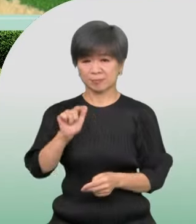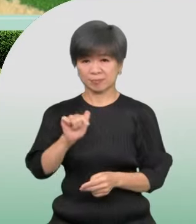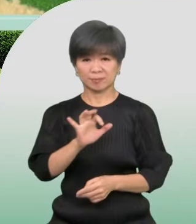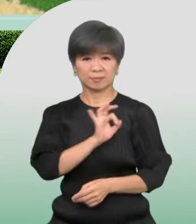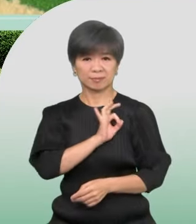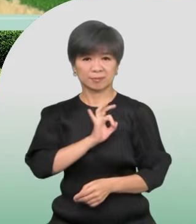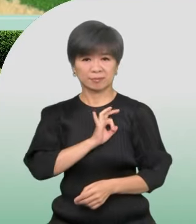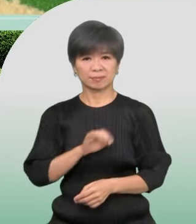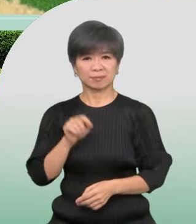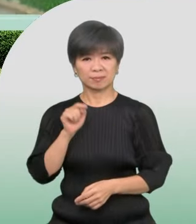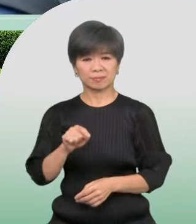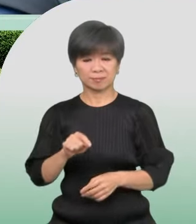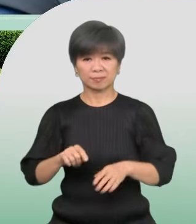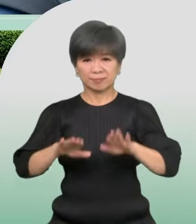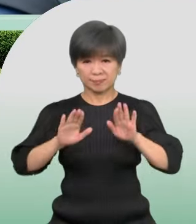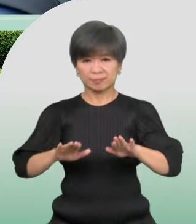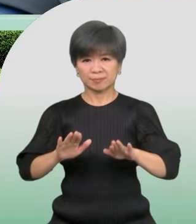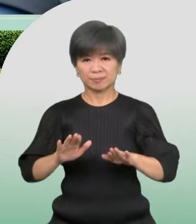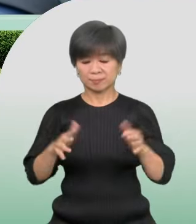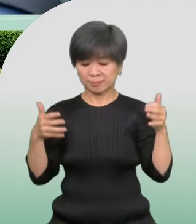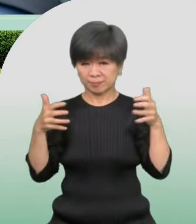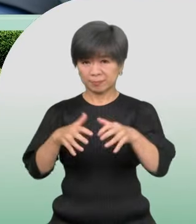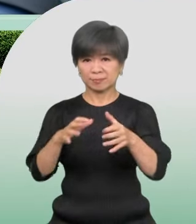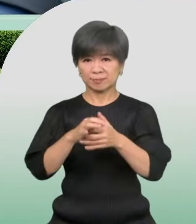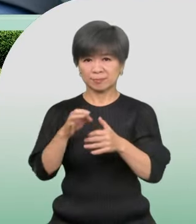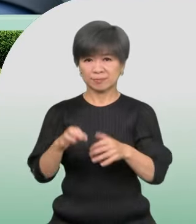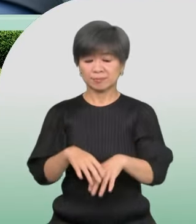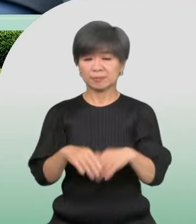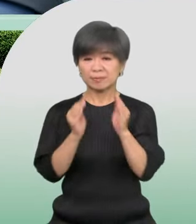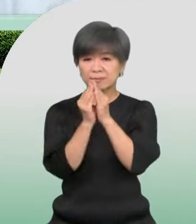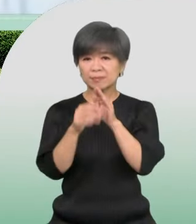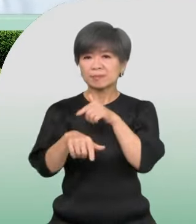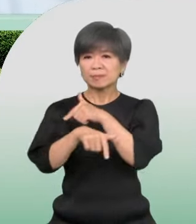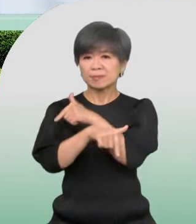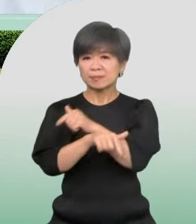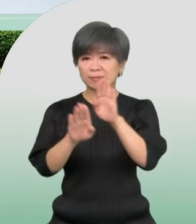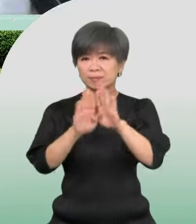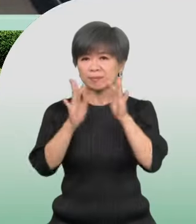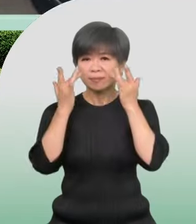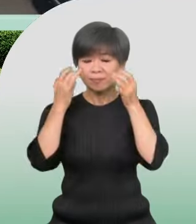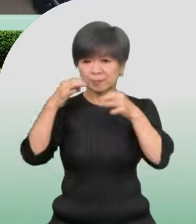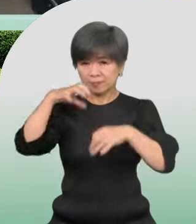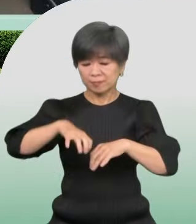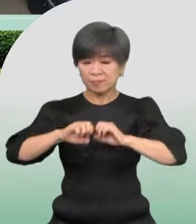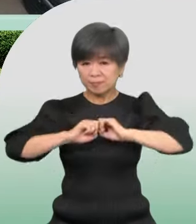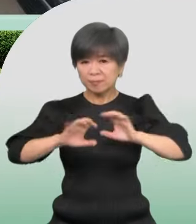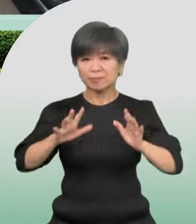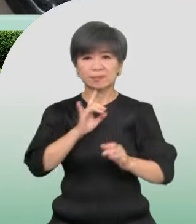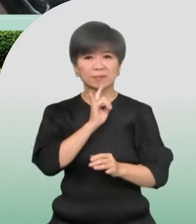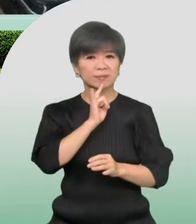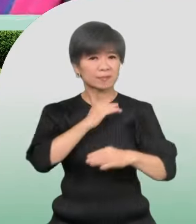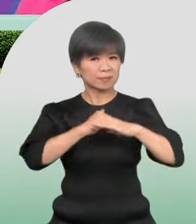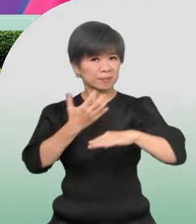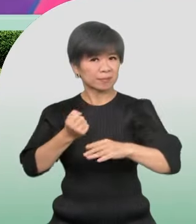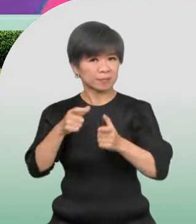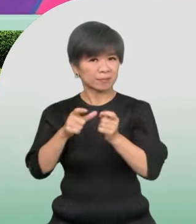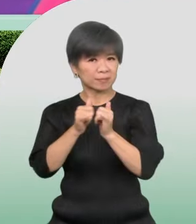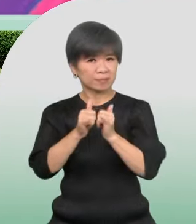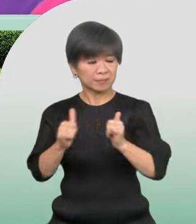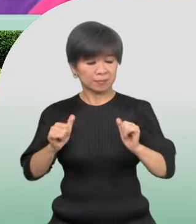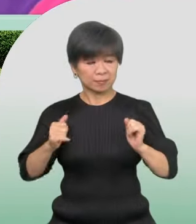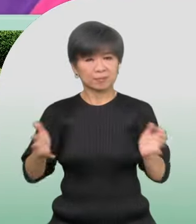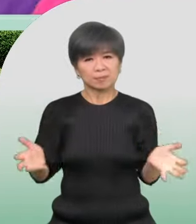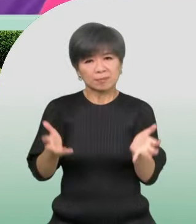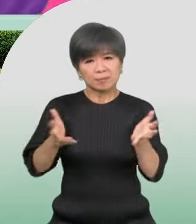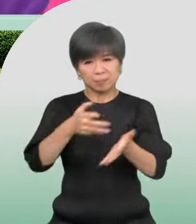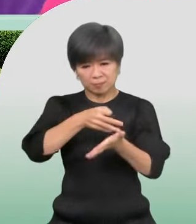桃园市杭义新村市协会，今日也被桃园南门市场发起的“人人平权公民运动”开联